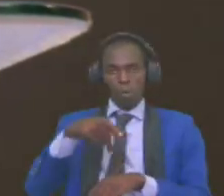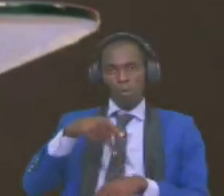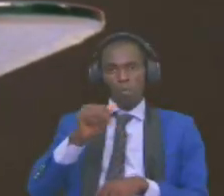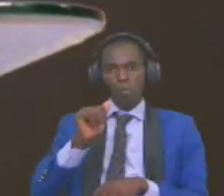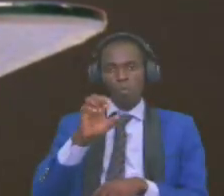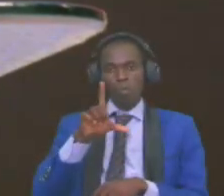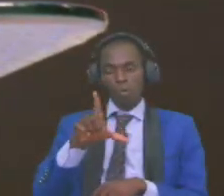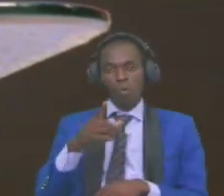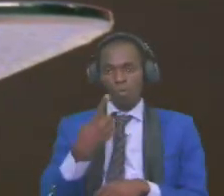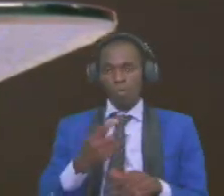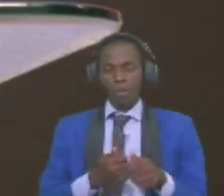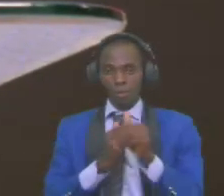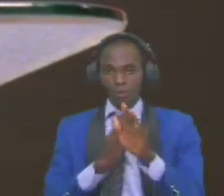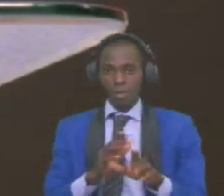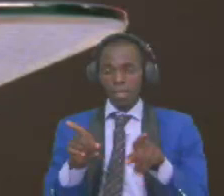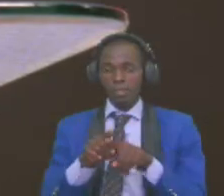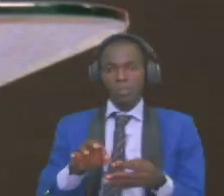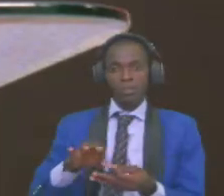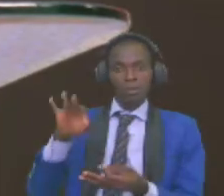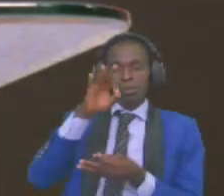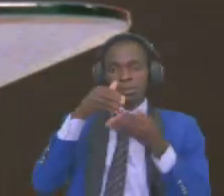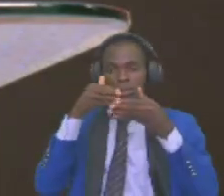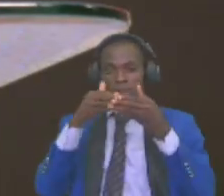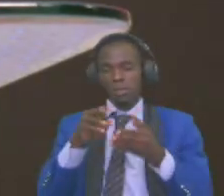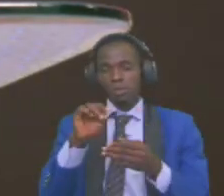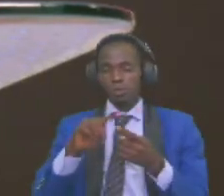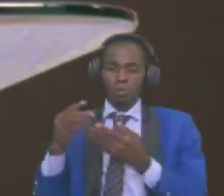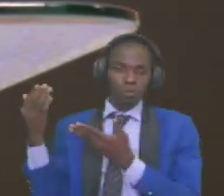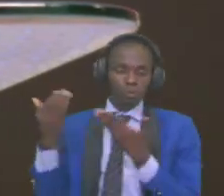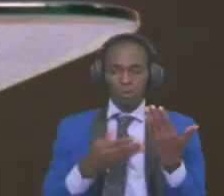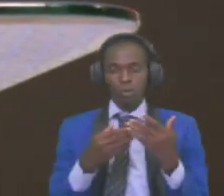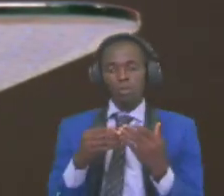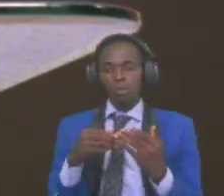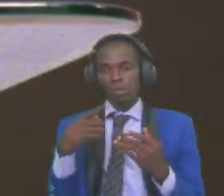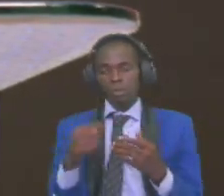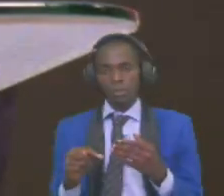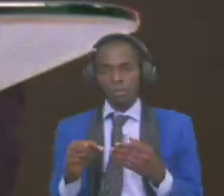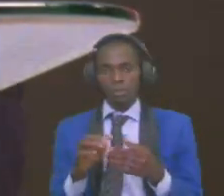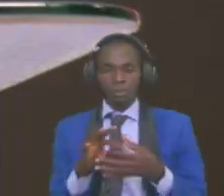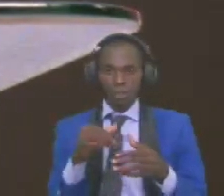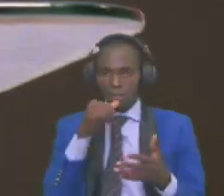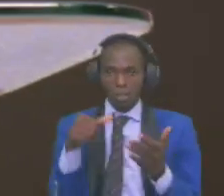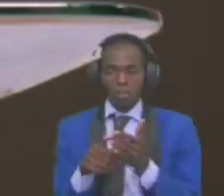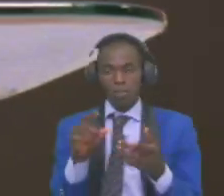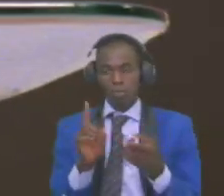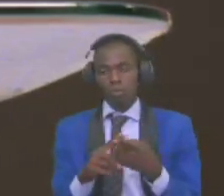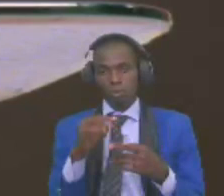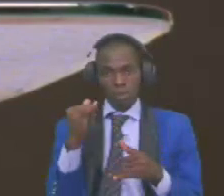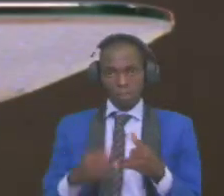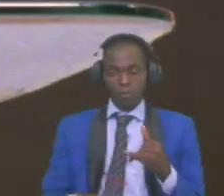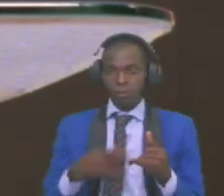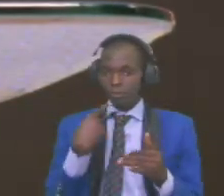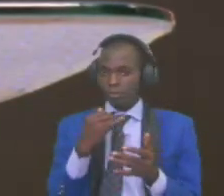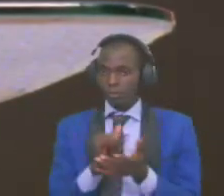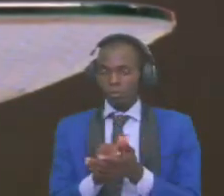la paix de dieu l'a conduit à conclure a conclu le pitre pour dire qu eux et